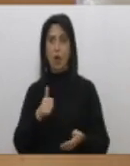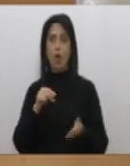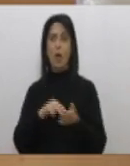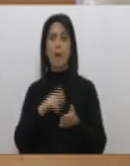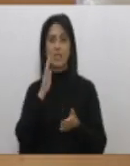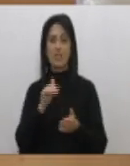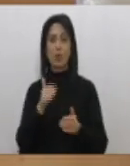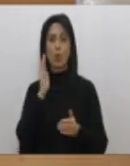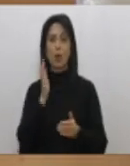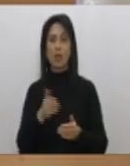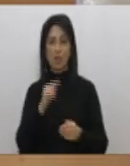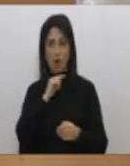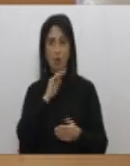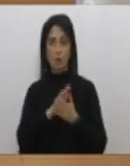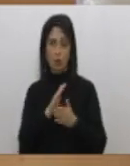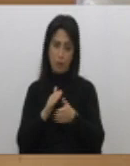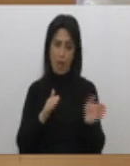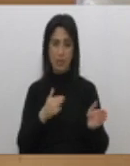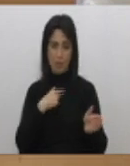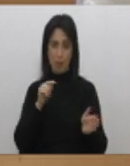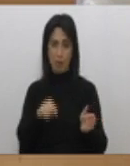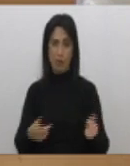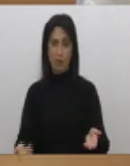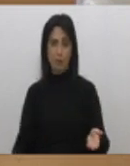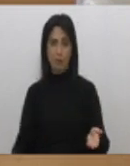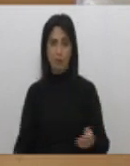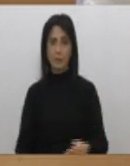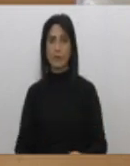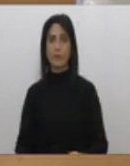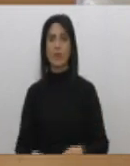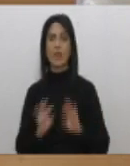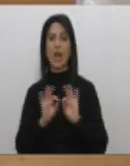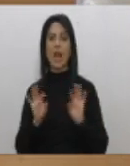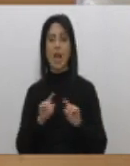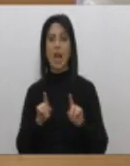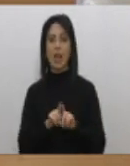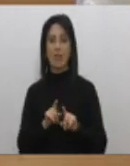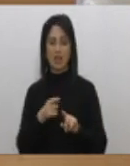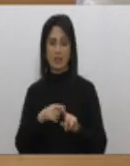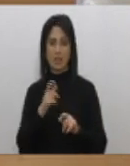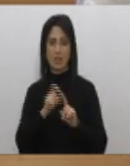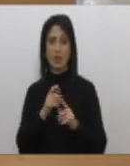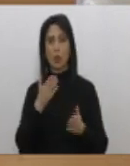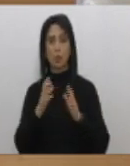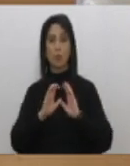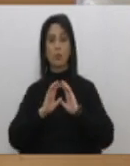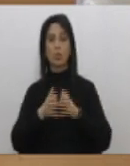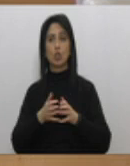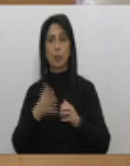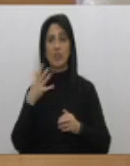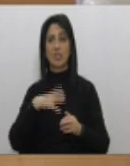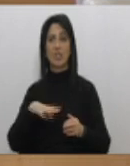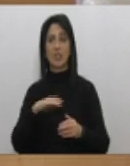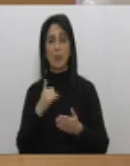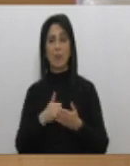და როგორი იქნება ეკონომიკური მდგომარეობა ქვეყანაში. განცხადება ასევე დემაგოგიური, რომ თურმე მსოფლიოშიო,